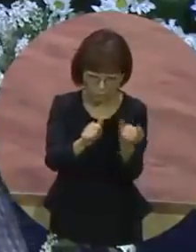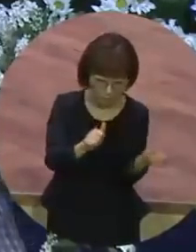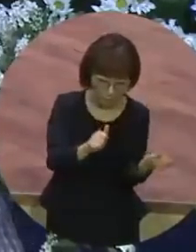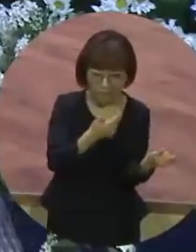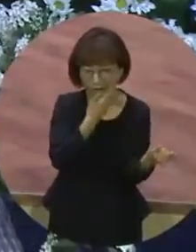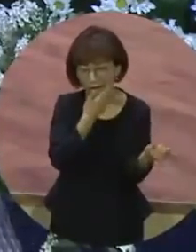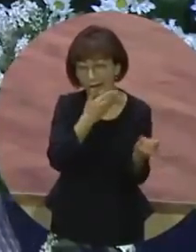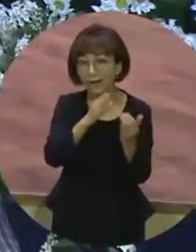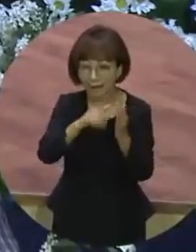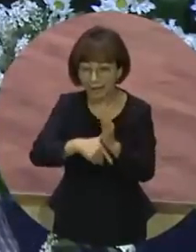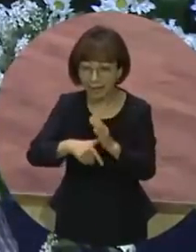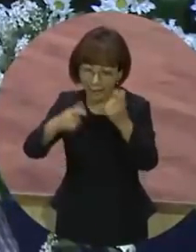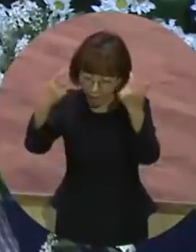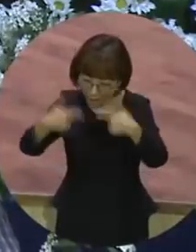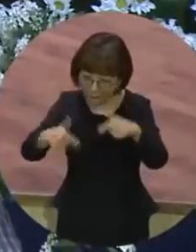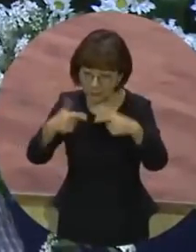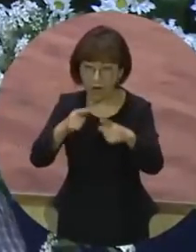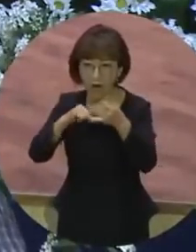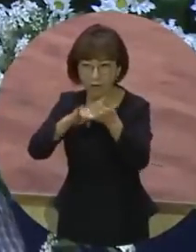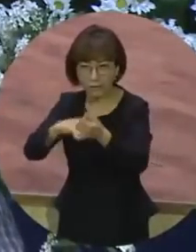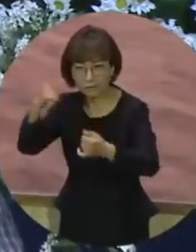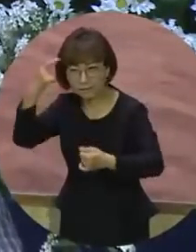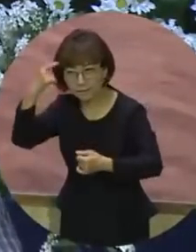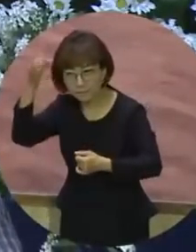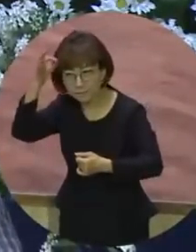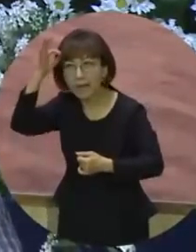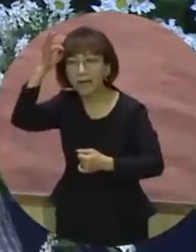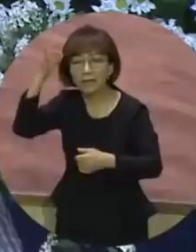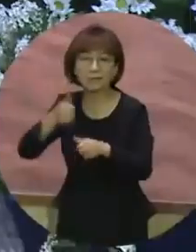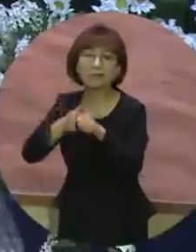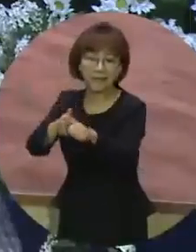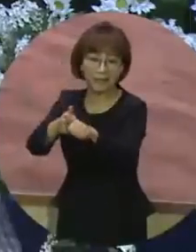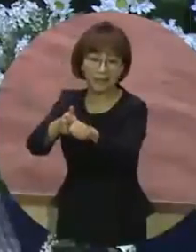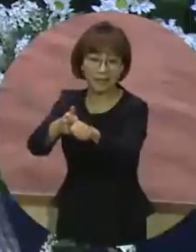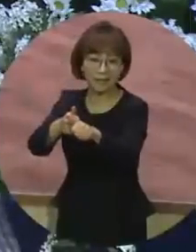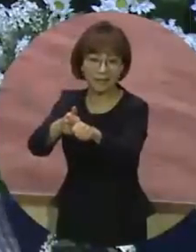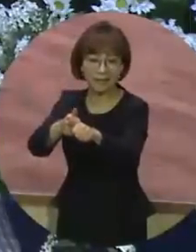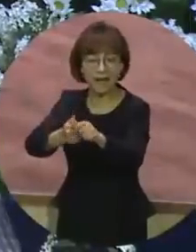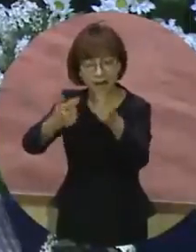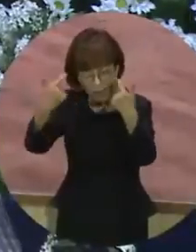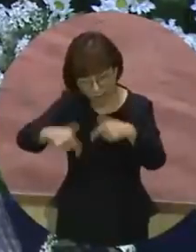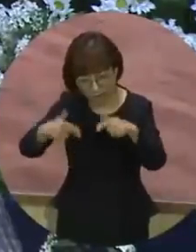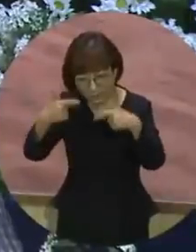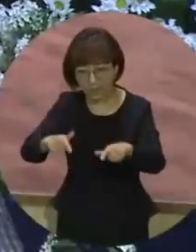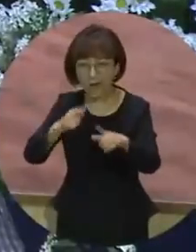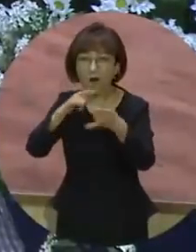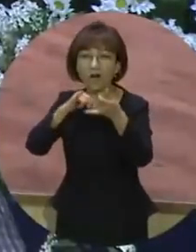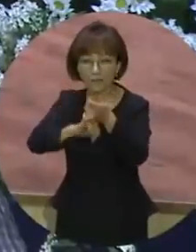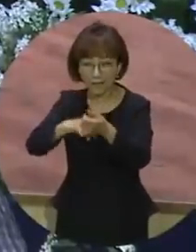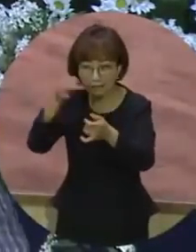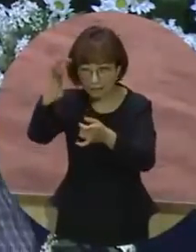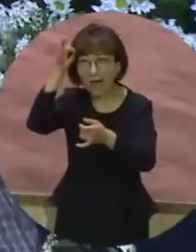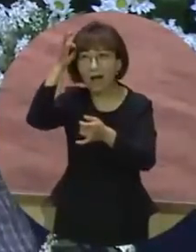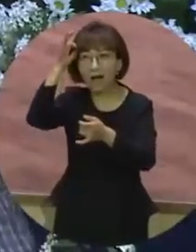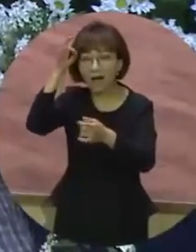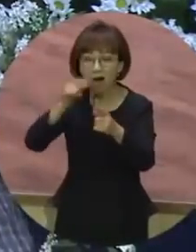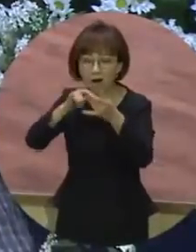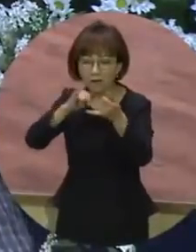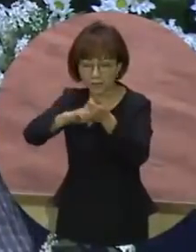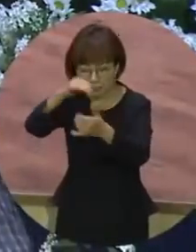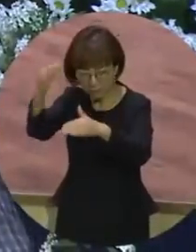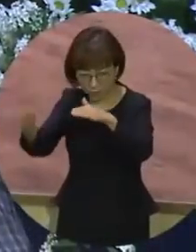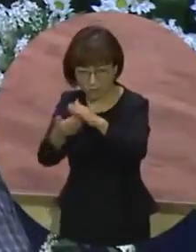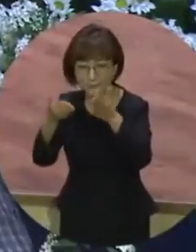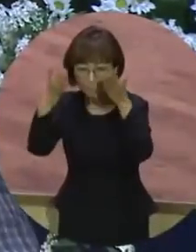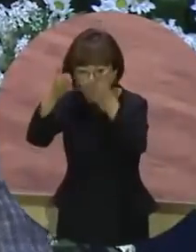아들을 죽인데도 언약적 관점. 마누라가 죽은데도 언약적 관점. 모든 언약적 언약 성취의 방향으로 맞추었어요.